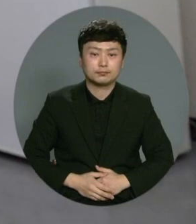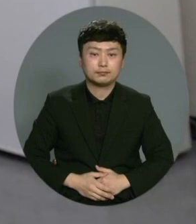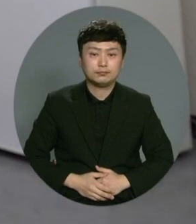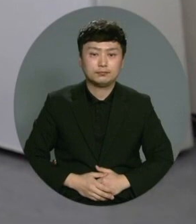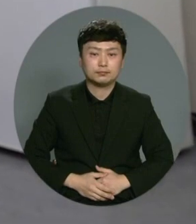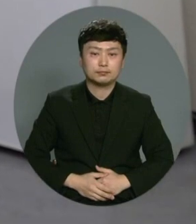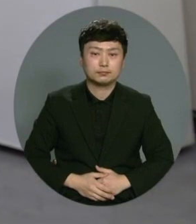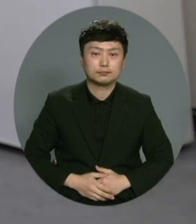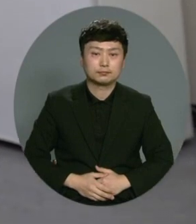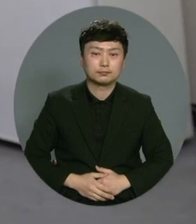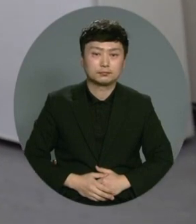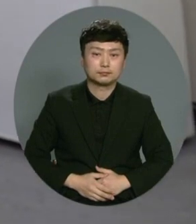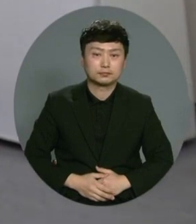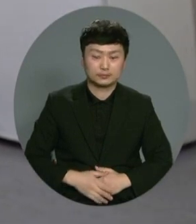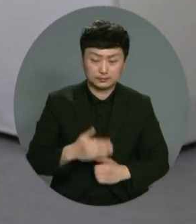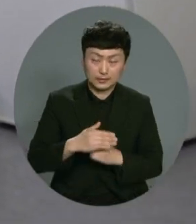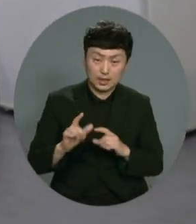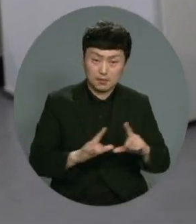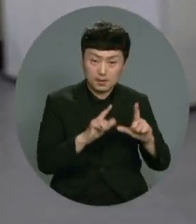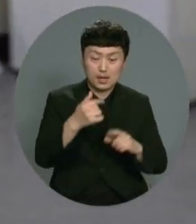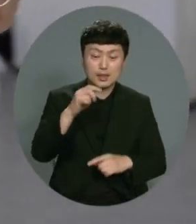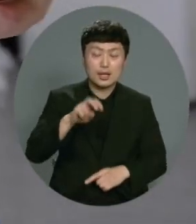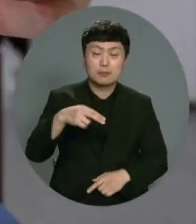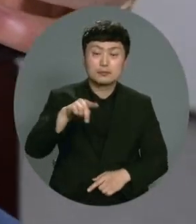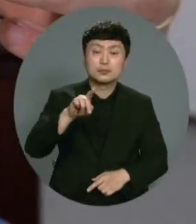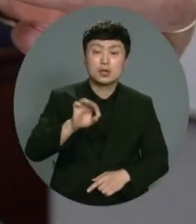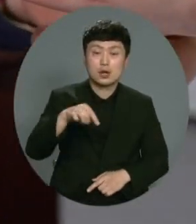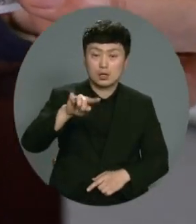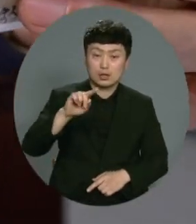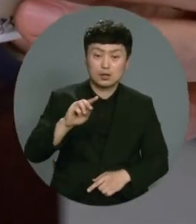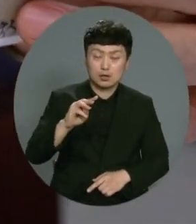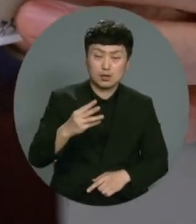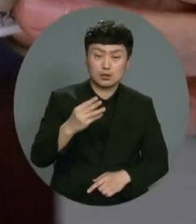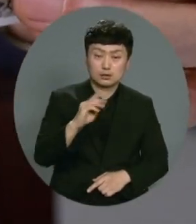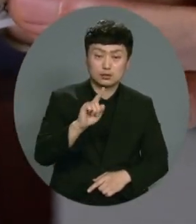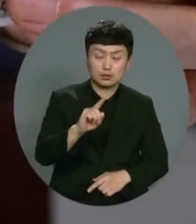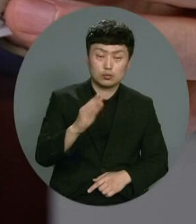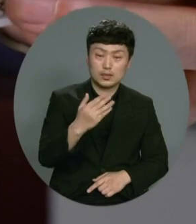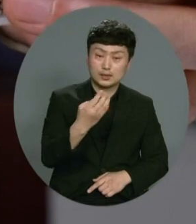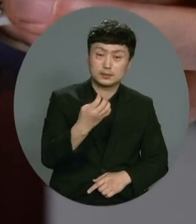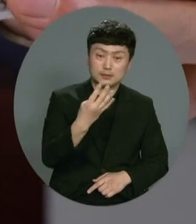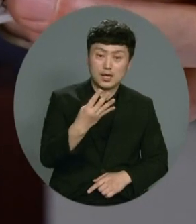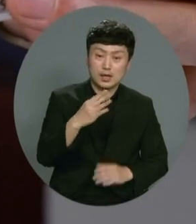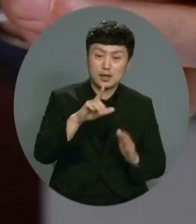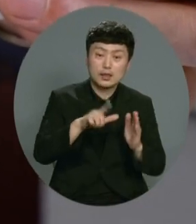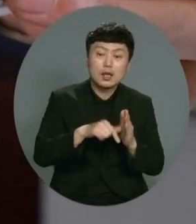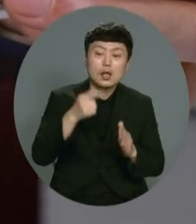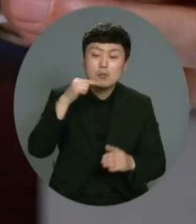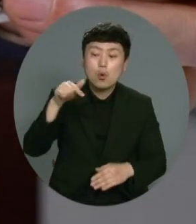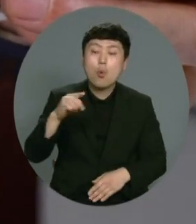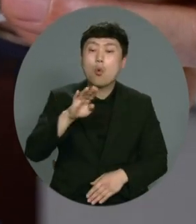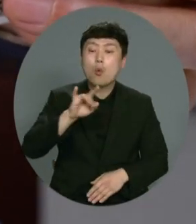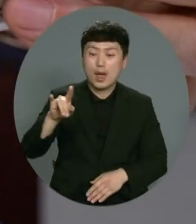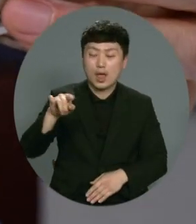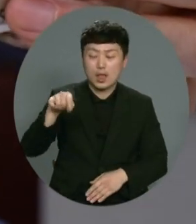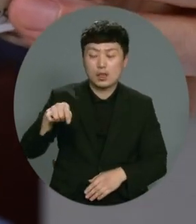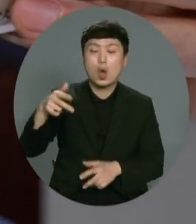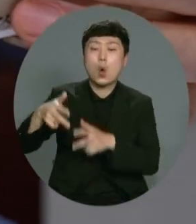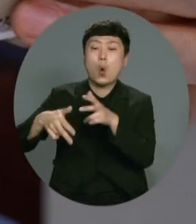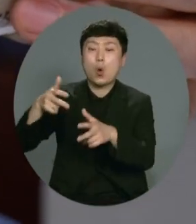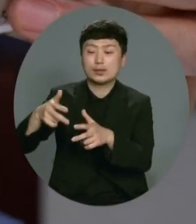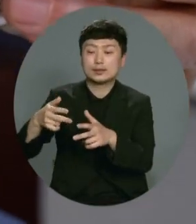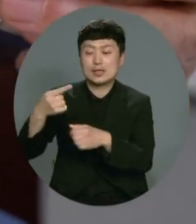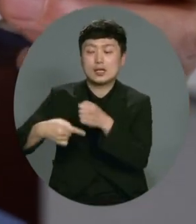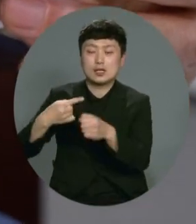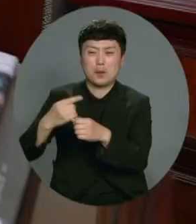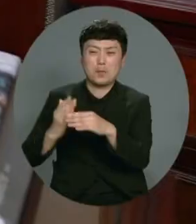기념으로 한 장씩. 대구에 사는 남성걸 씨의 아버지는 1944년 강제징용돼 일본 고베 가와사키 중공업에서 1년